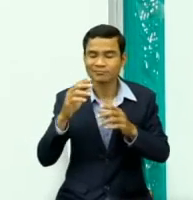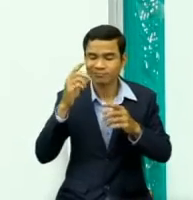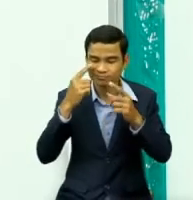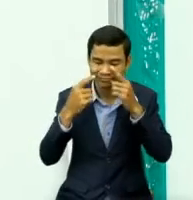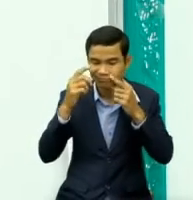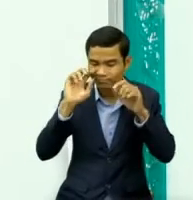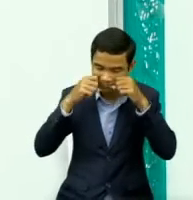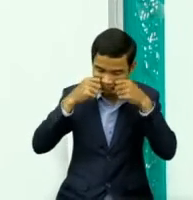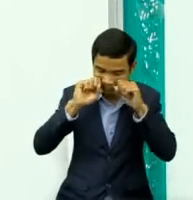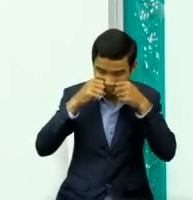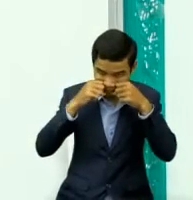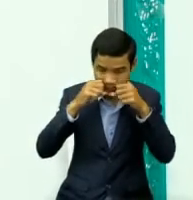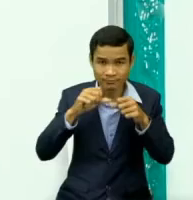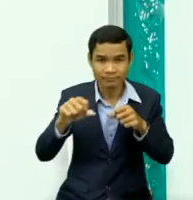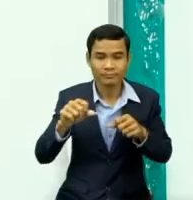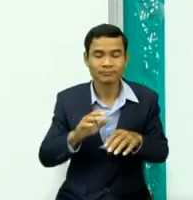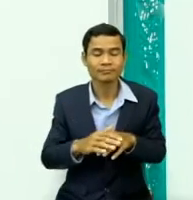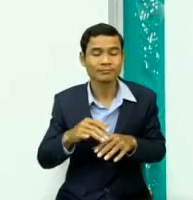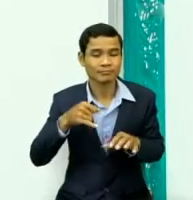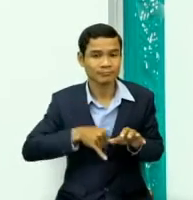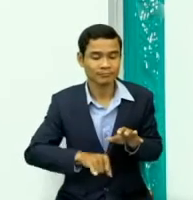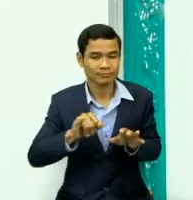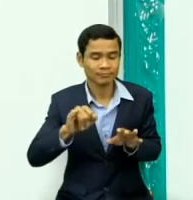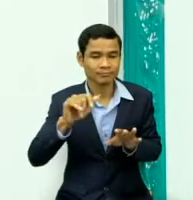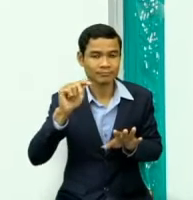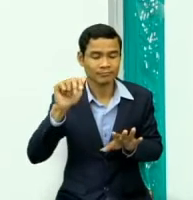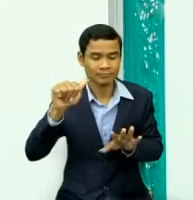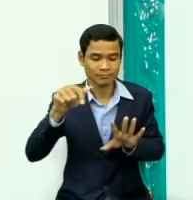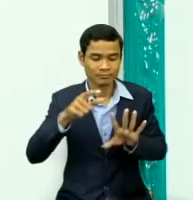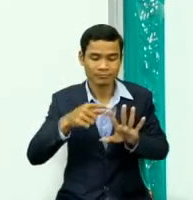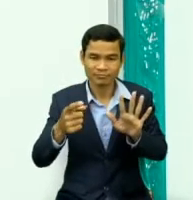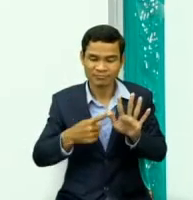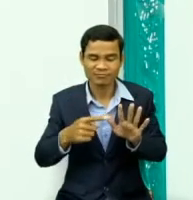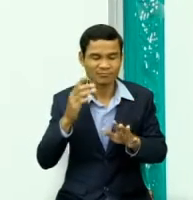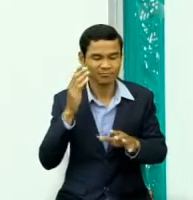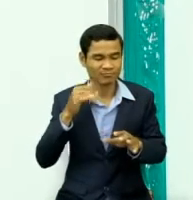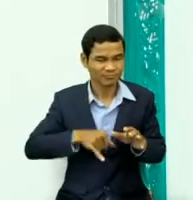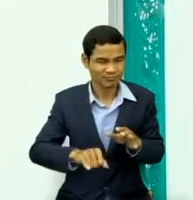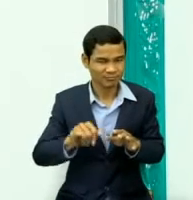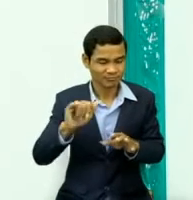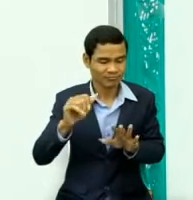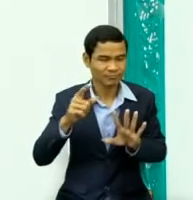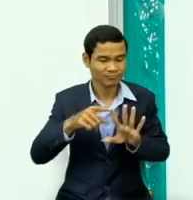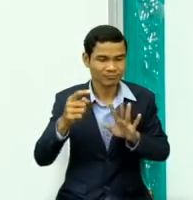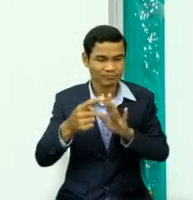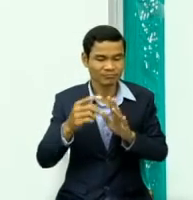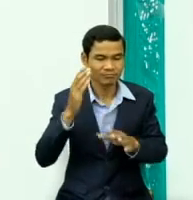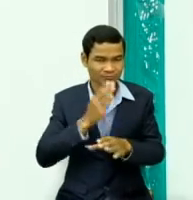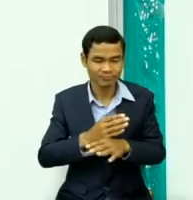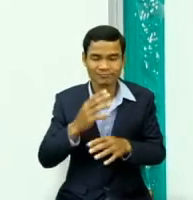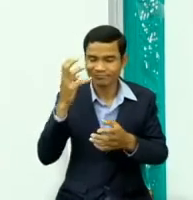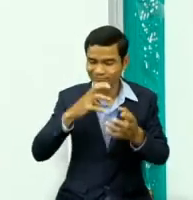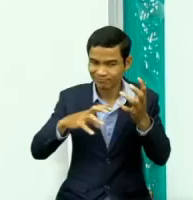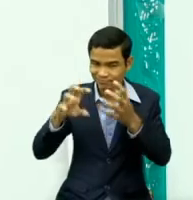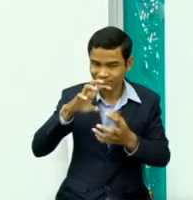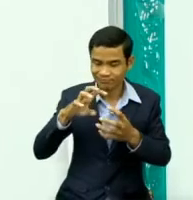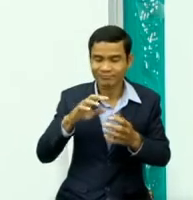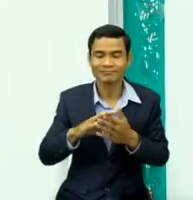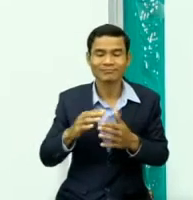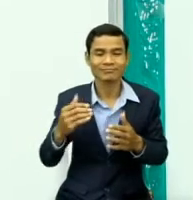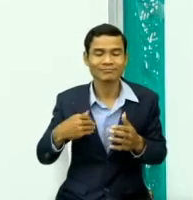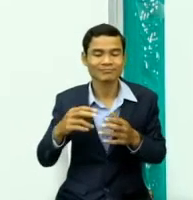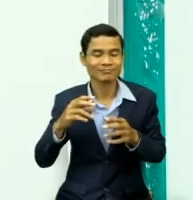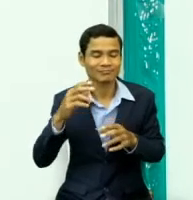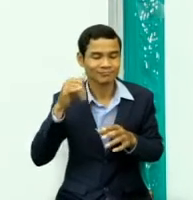ngô chào nhà thạ chào ngô cống sàm nhằm chào ngô